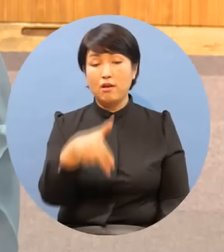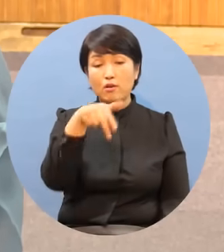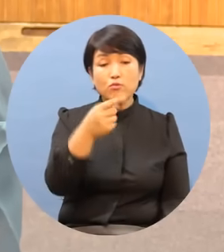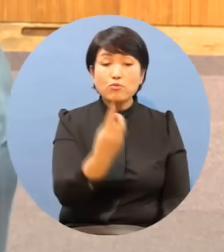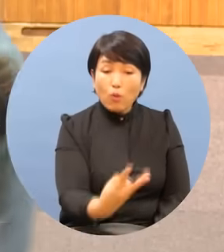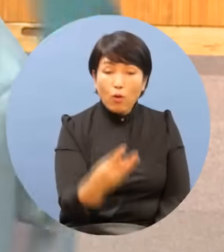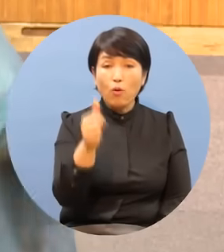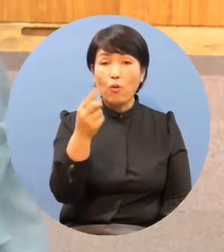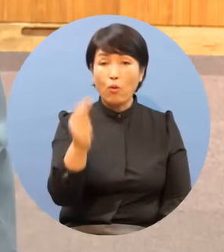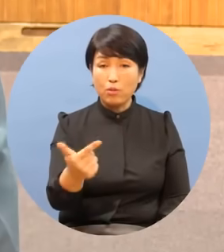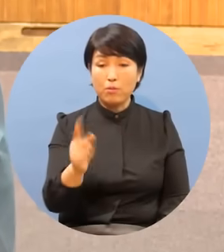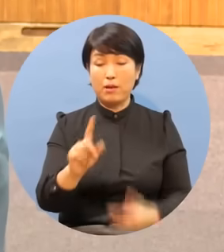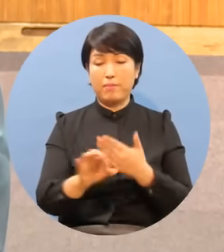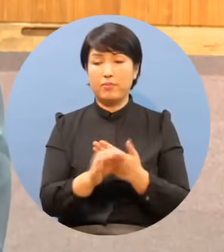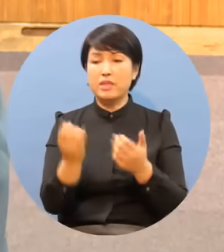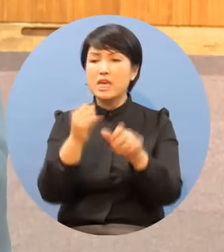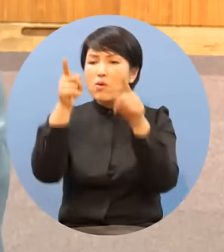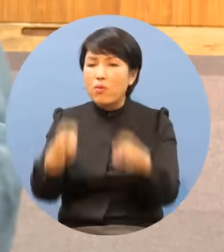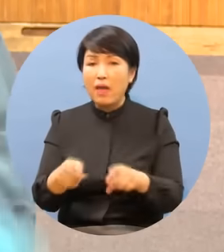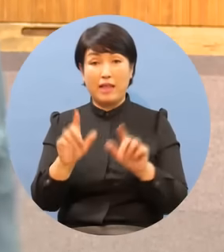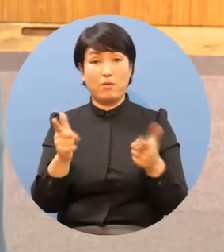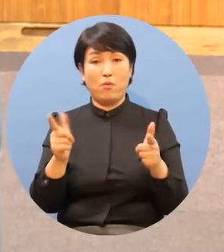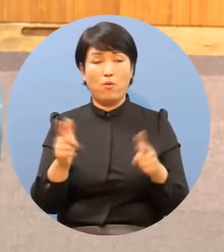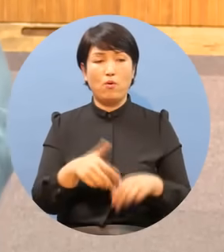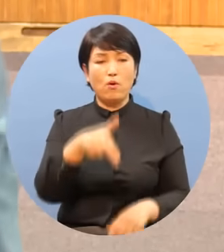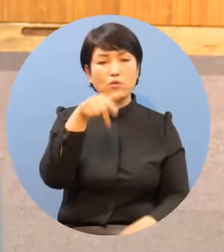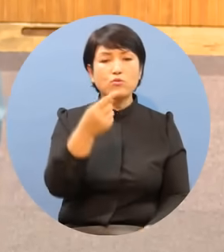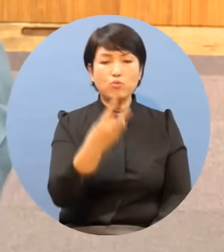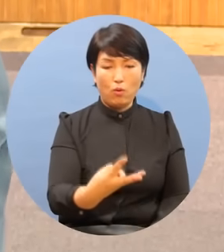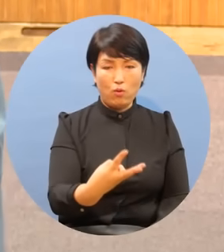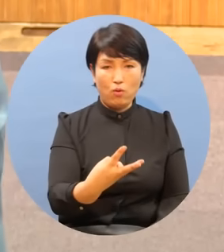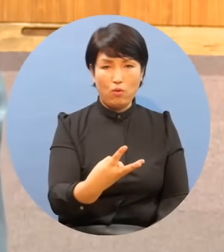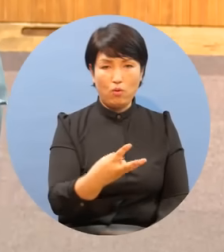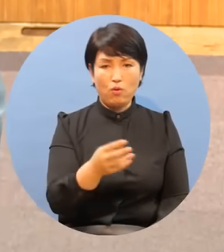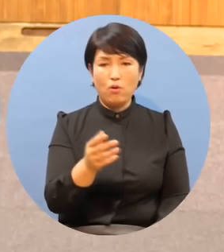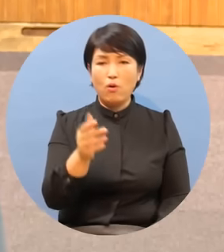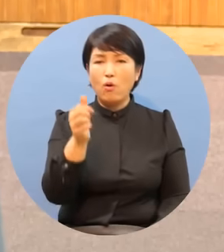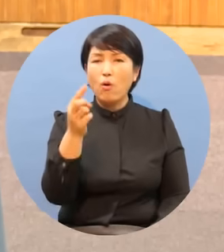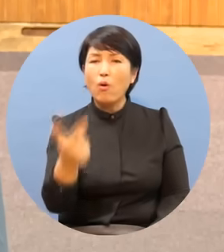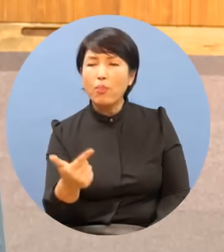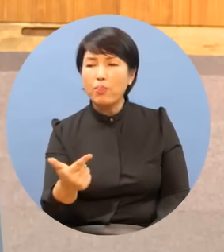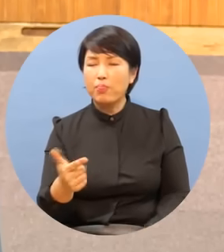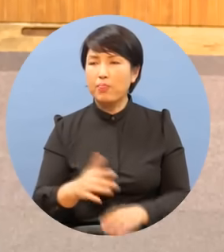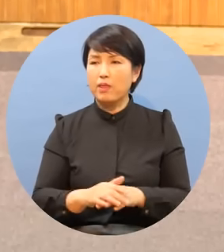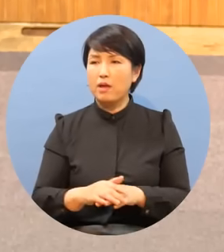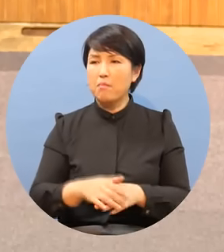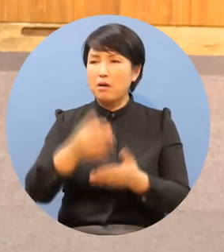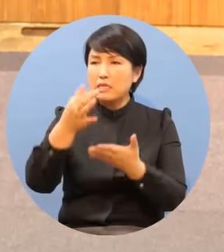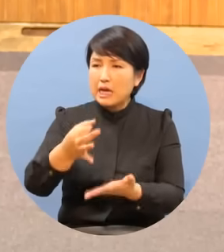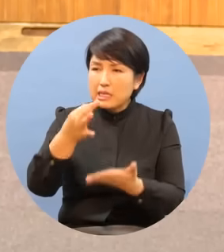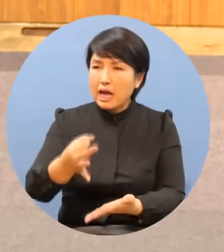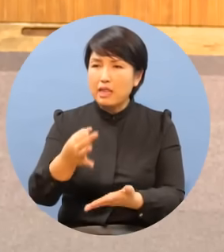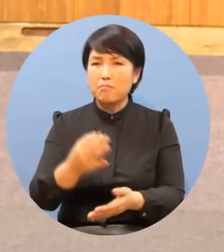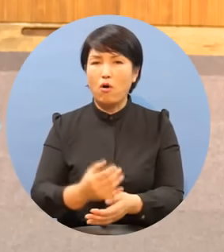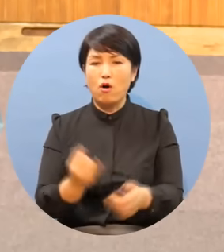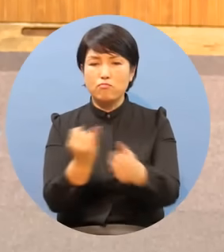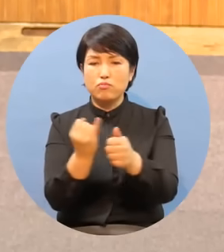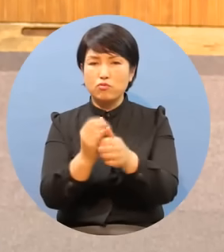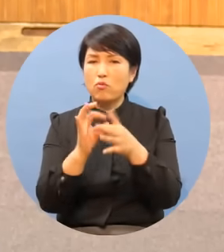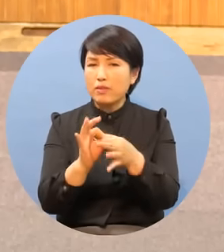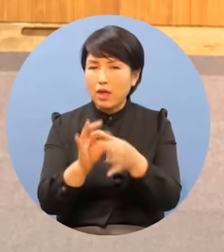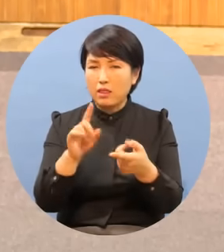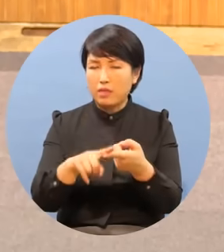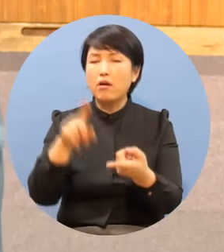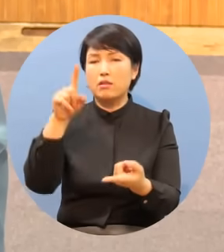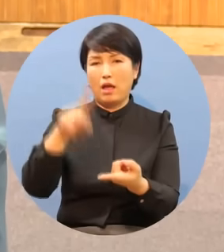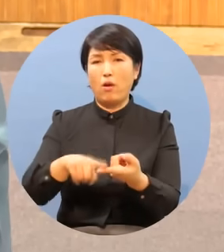그러면 이혼은 완전히 헤어지는 거고 조혼은 결혼은 그냥 두고 왜냐하면 이혼하려면 재산 분할해야지 뭐 여러